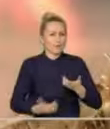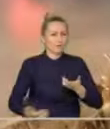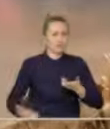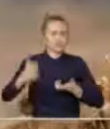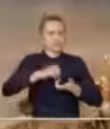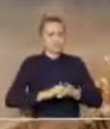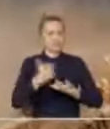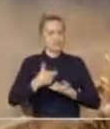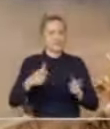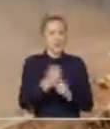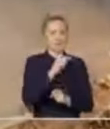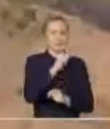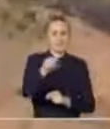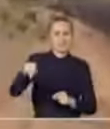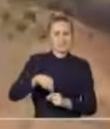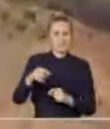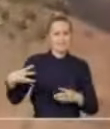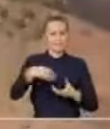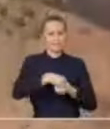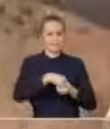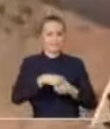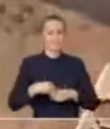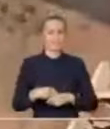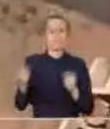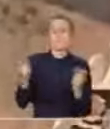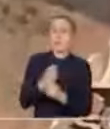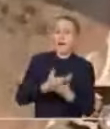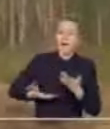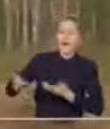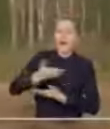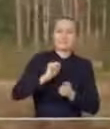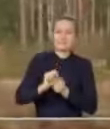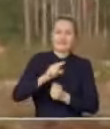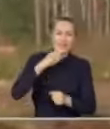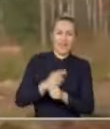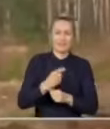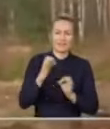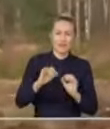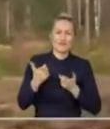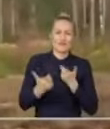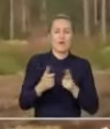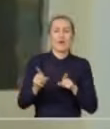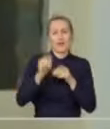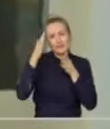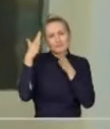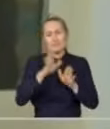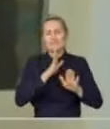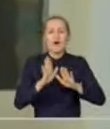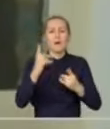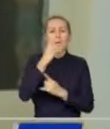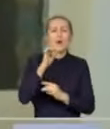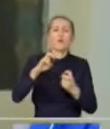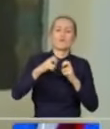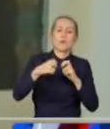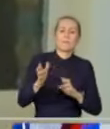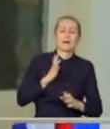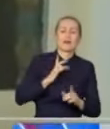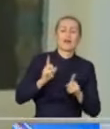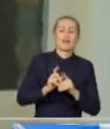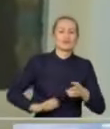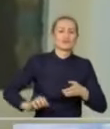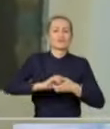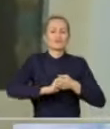naszego regionu. Te kraje są zdecydowane ze względu między innymi na problem bezpieczeństwa, na podtrzymywanie ścisłych więzi ze